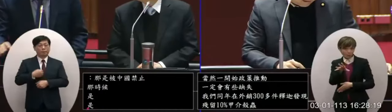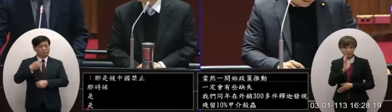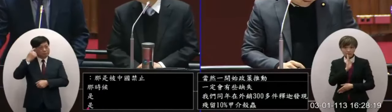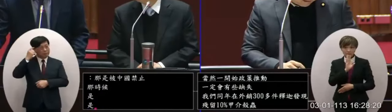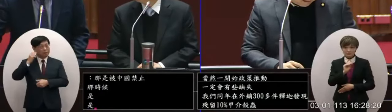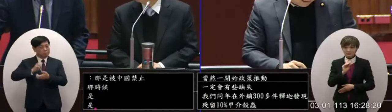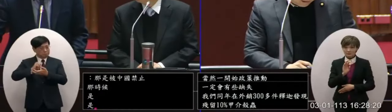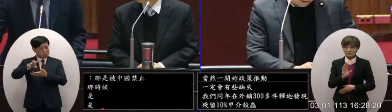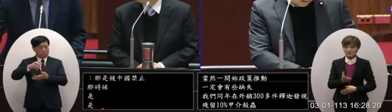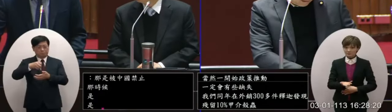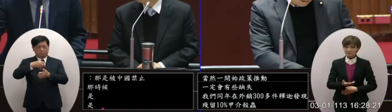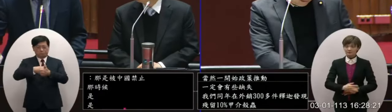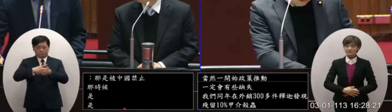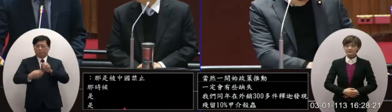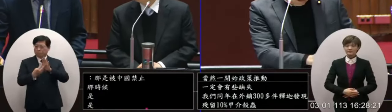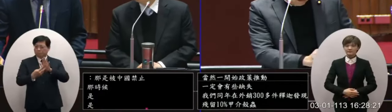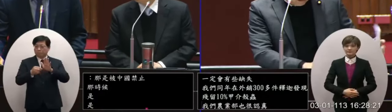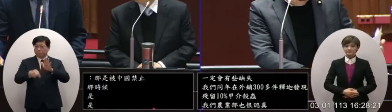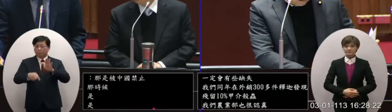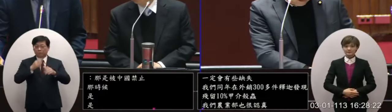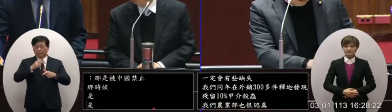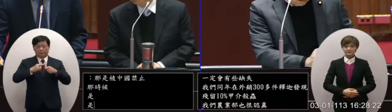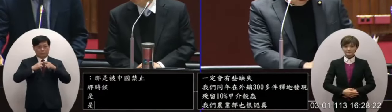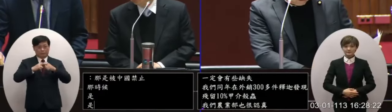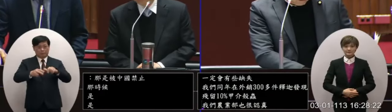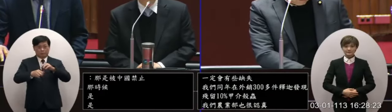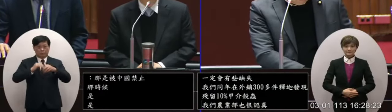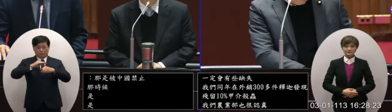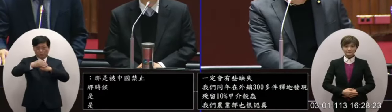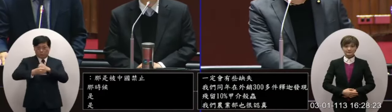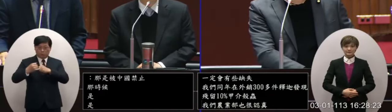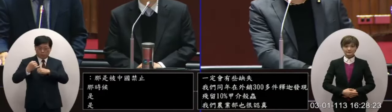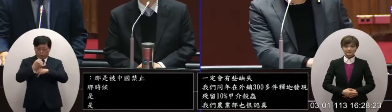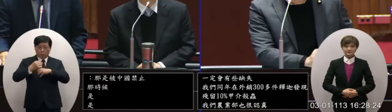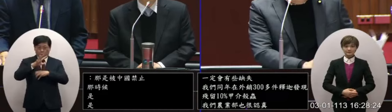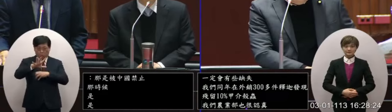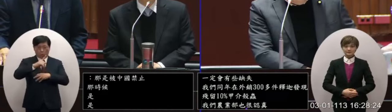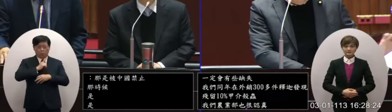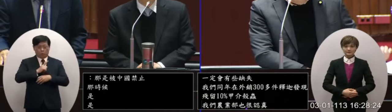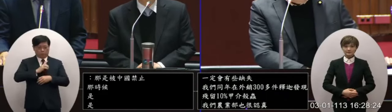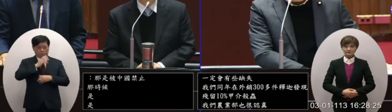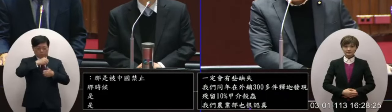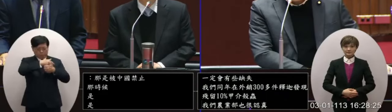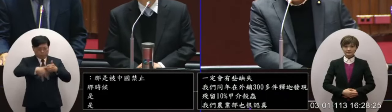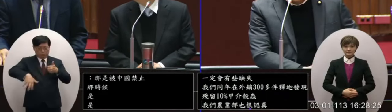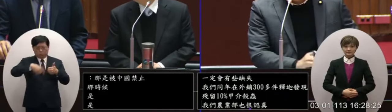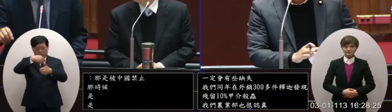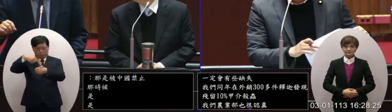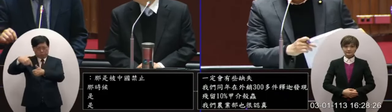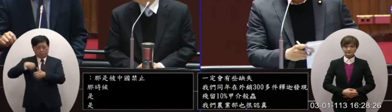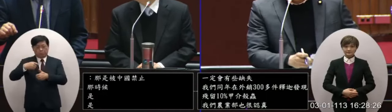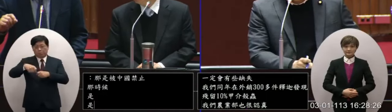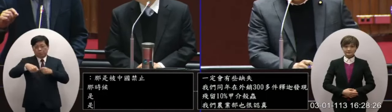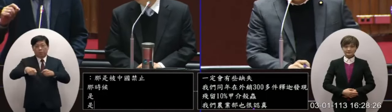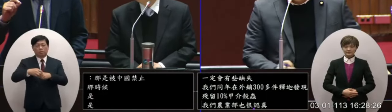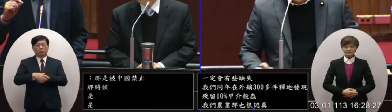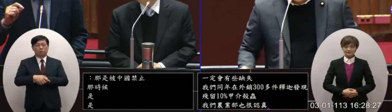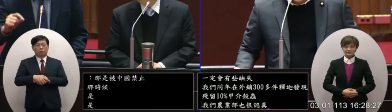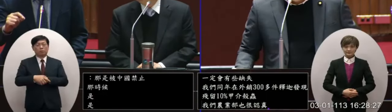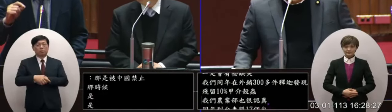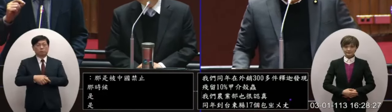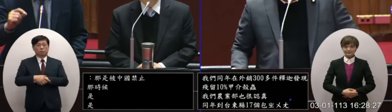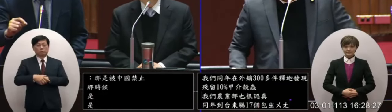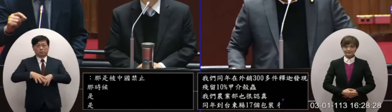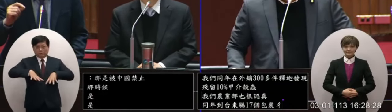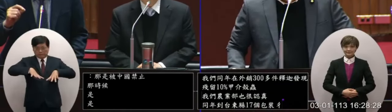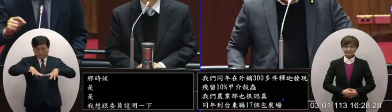想跟委员说明一下哦，就是借壳虫的部分哦，我们大概现在有一个系统性的一个辅导的方案哦，从我们的整